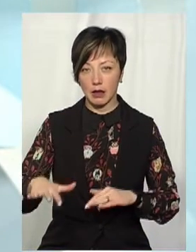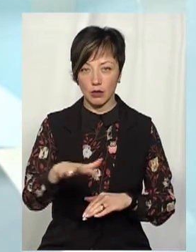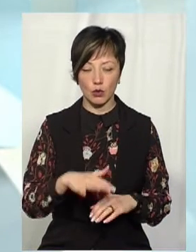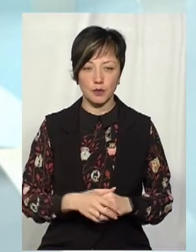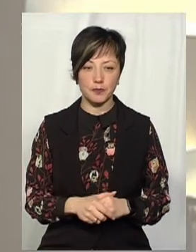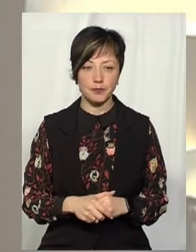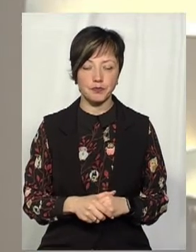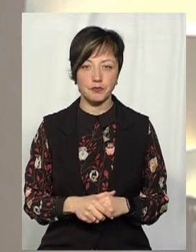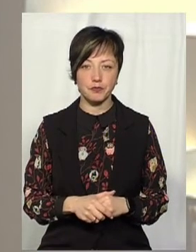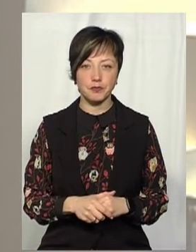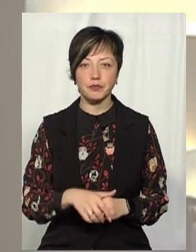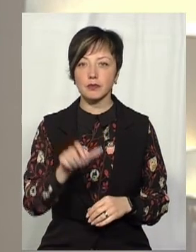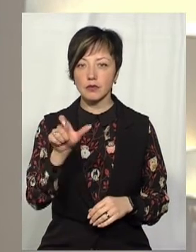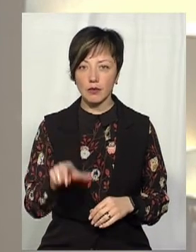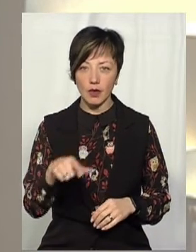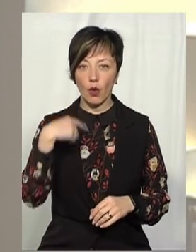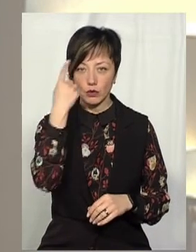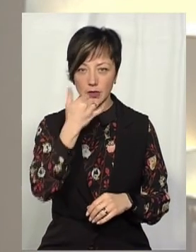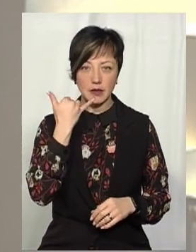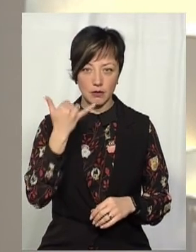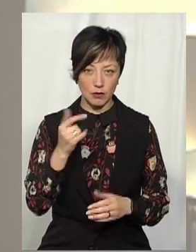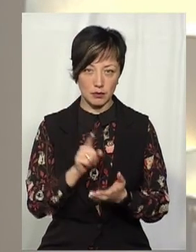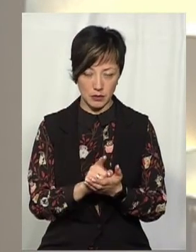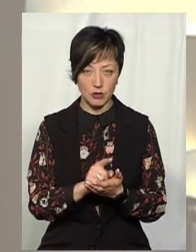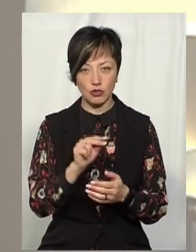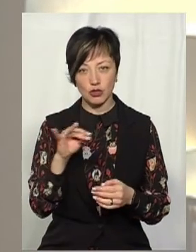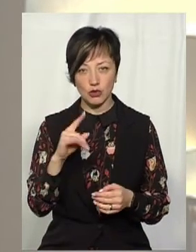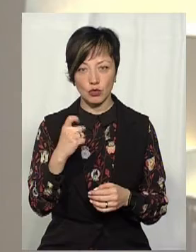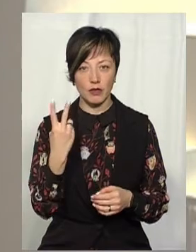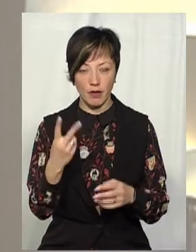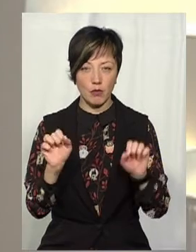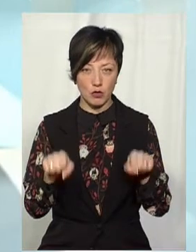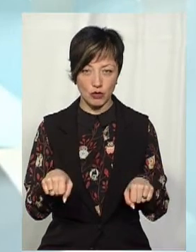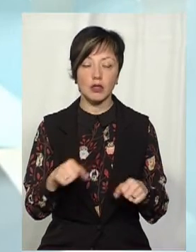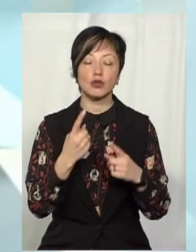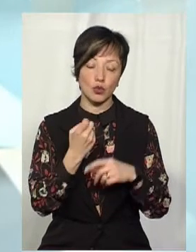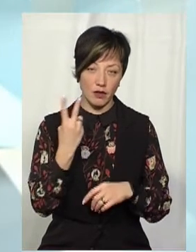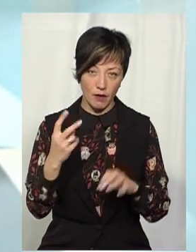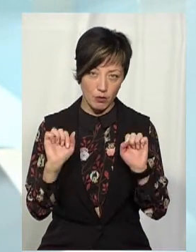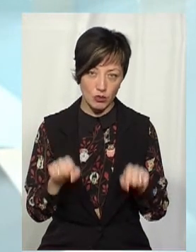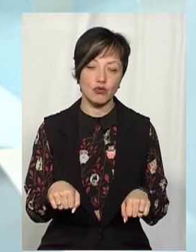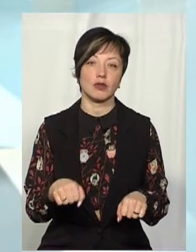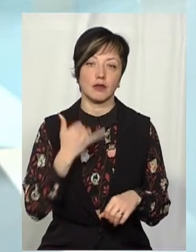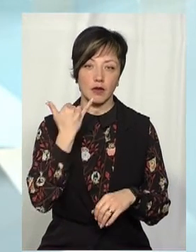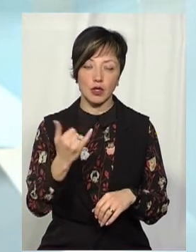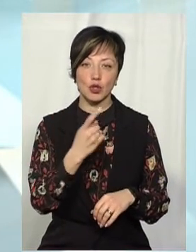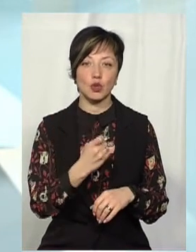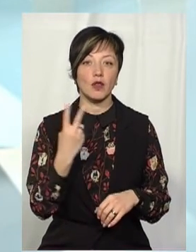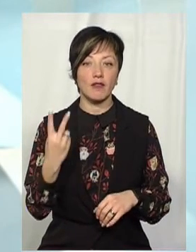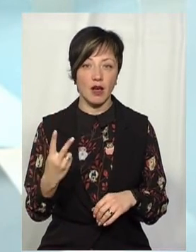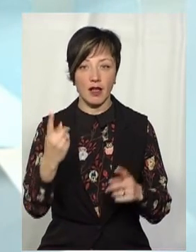території проживання. Тобто людина на особистий номер телефону має телефонувати, чи на 102 також може? Також можна і на 102. На